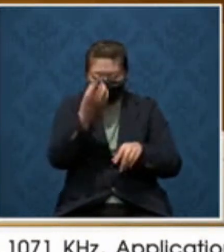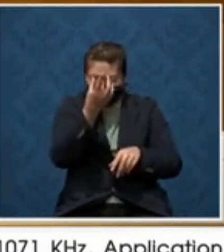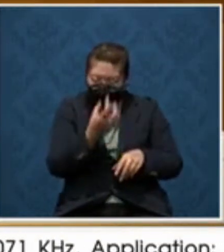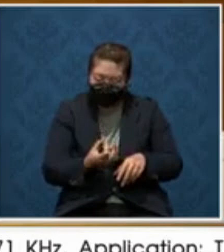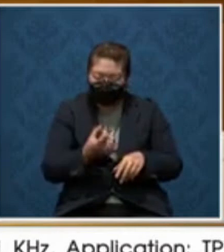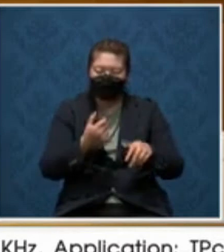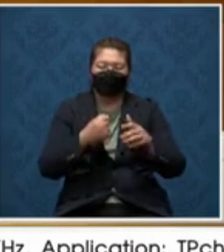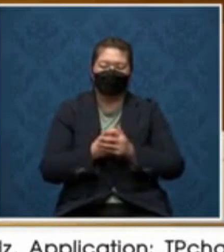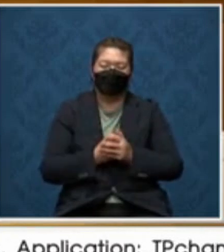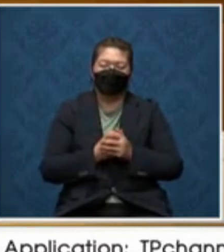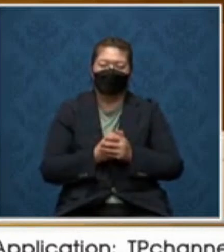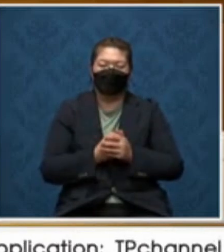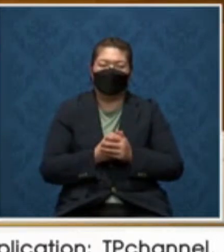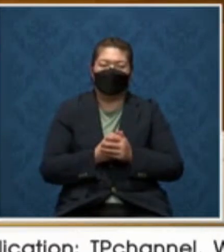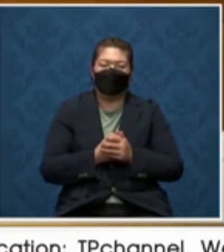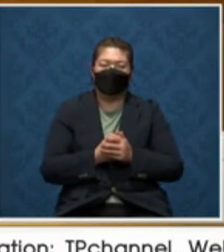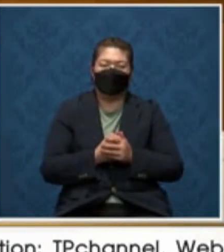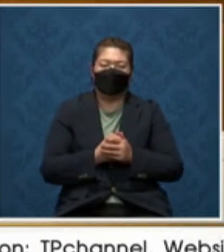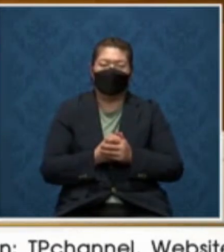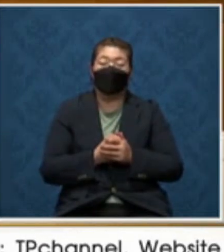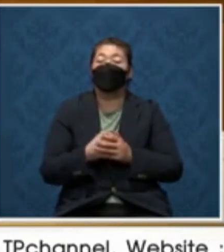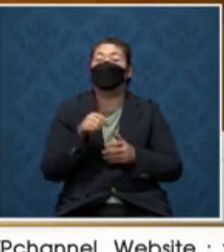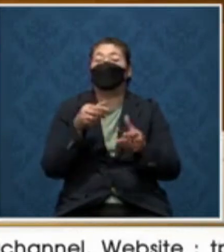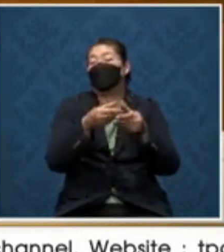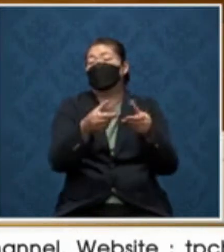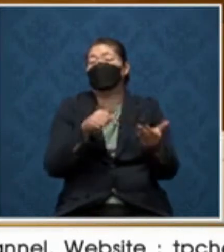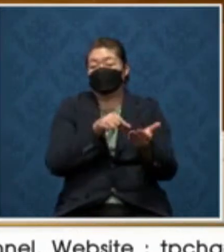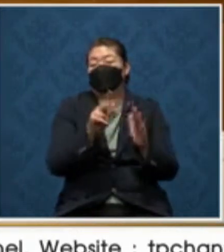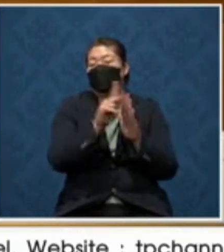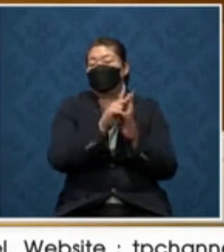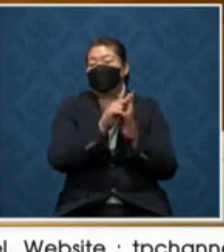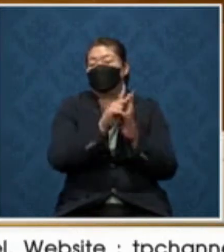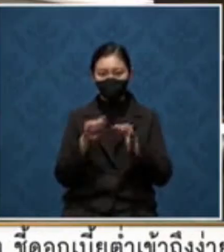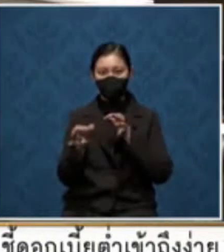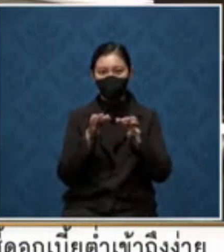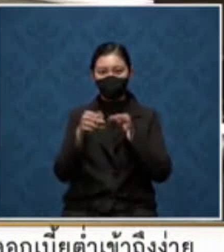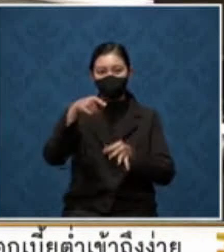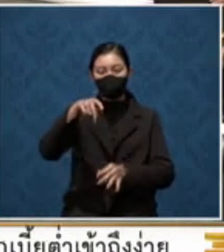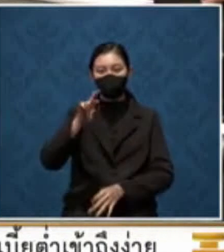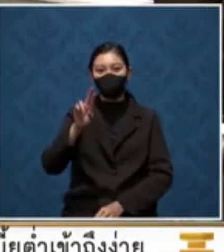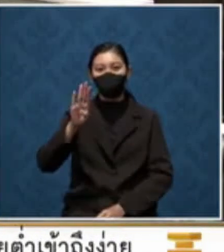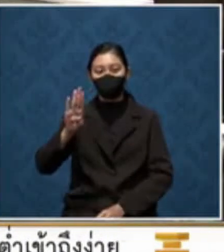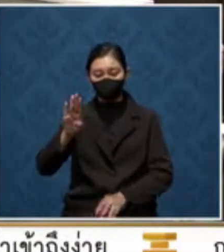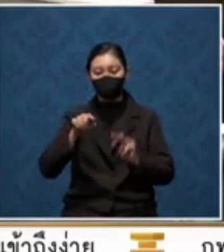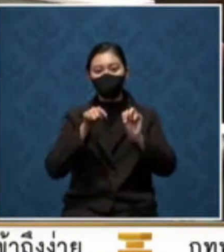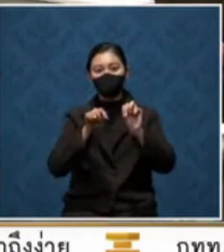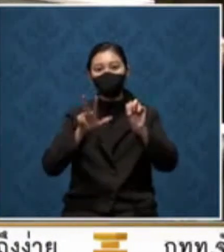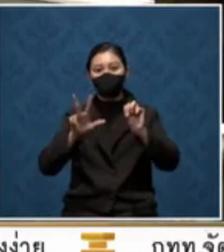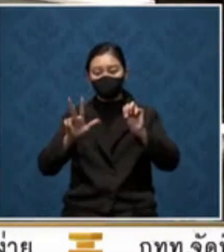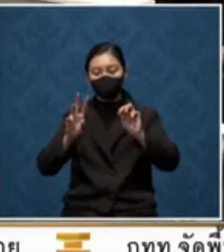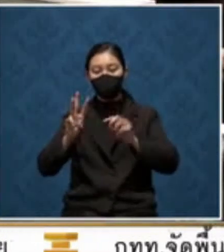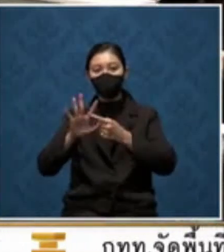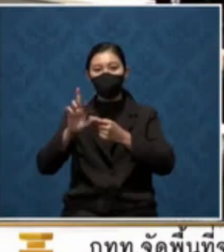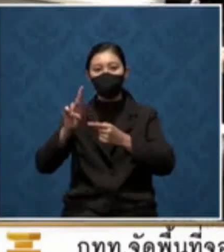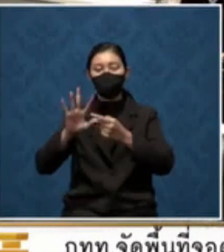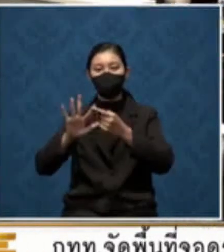7 มาตราด้กันในช่งต้นคุณพิทาริพเจลิดลัดซึเป็นหัหนาภlehปไกลก็อภิพลายสนับ Lilร่นร่างกฎหมาย